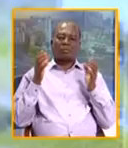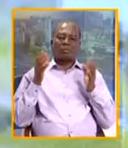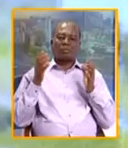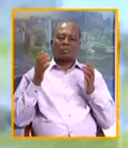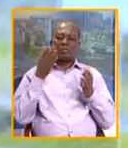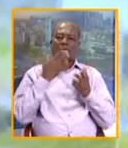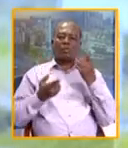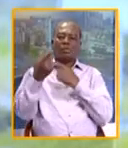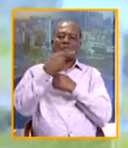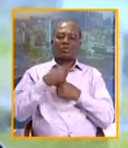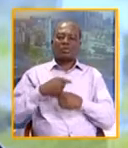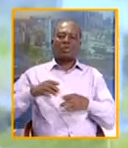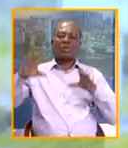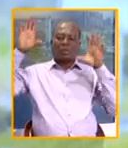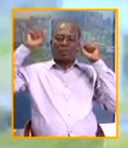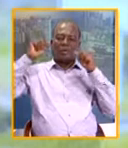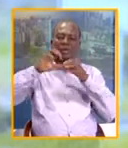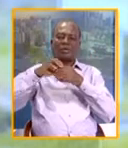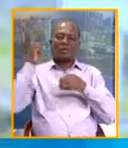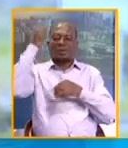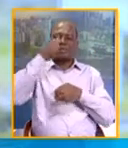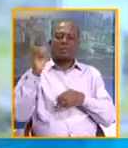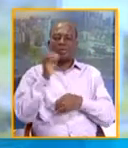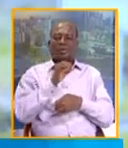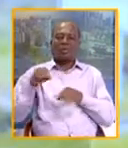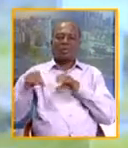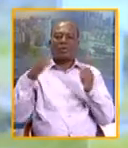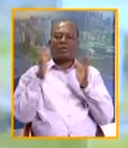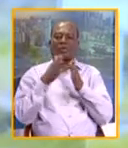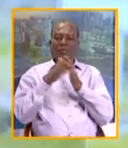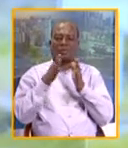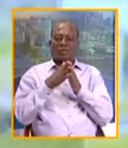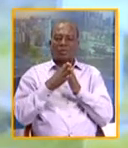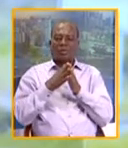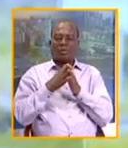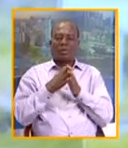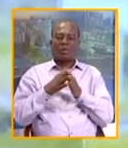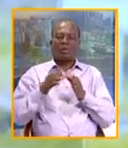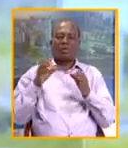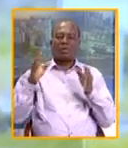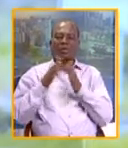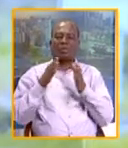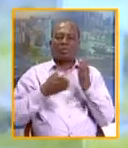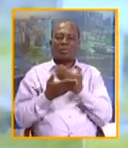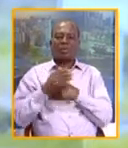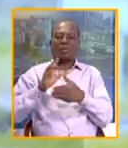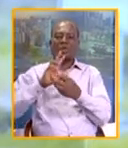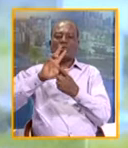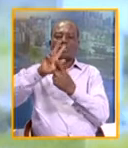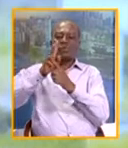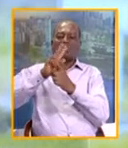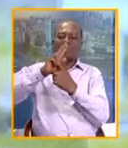les chefs d'état de la cedeao tiennent aujourd'hui un sommet extraordinaire une rencontre par visioconférence le président de la république